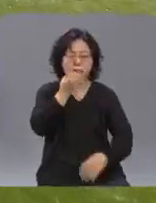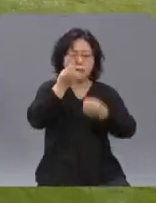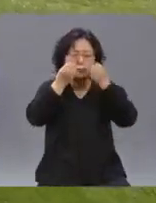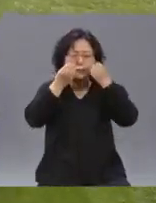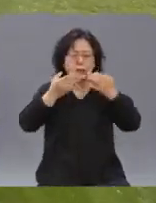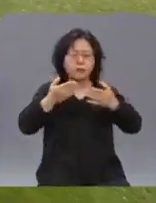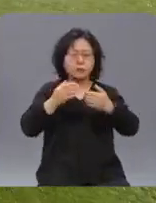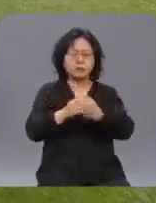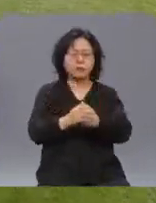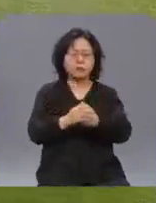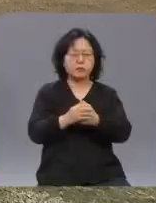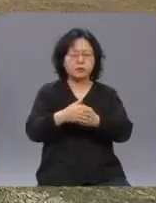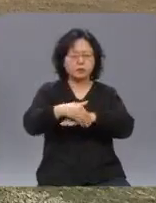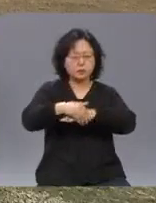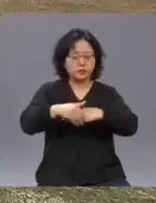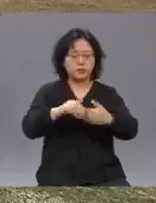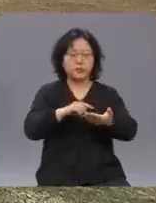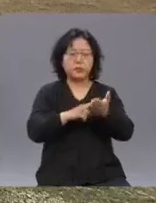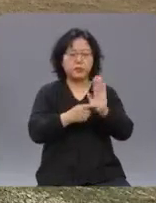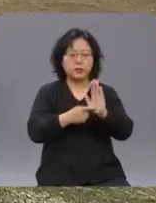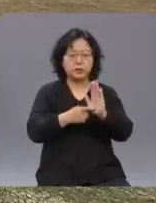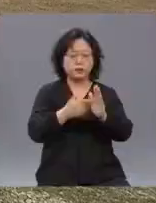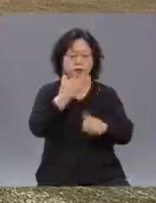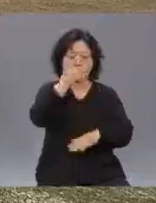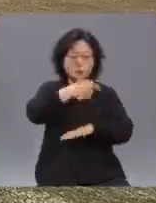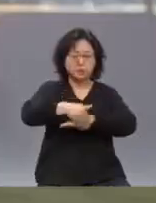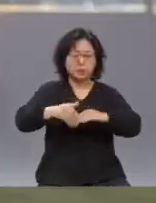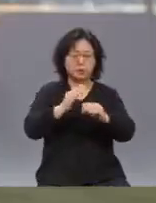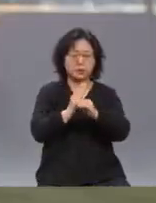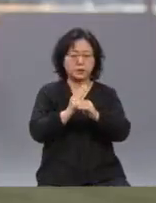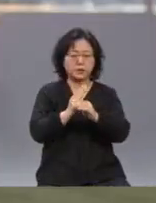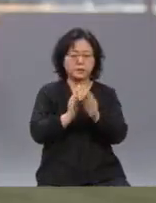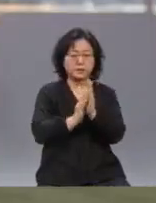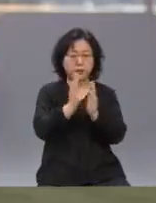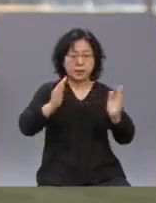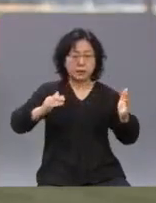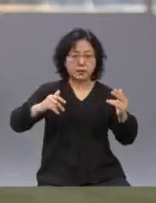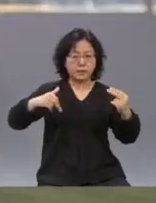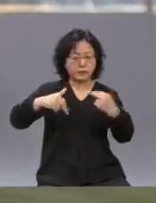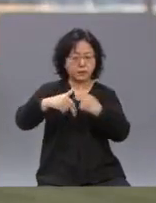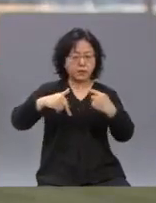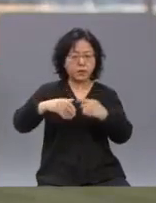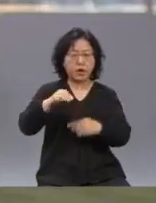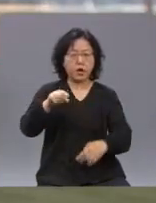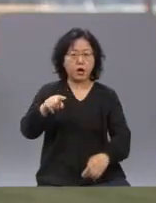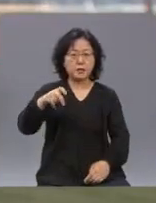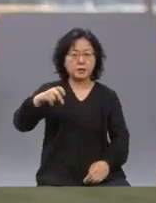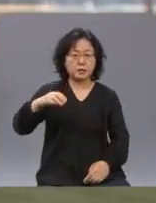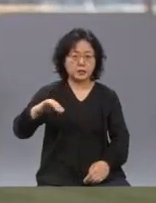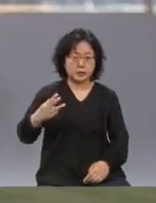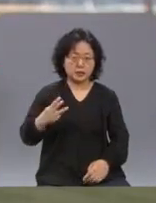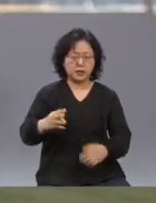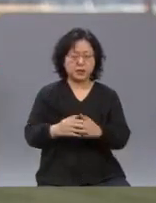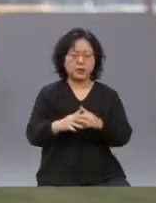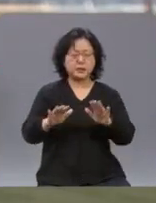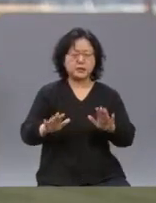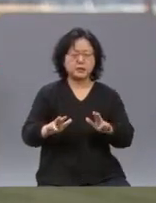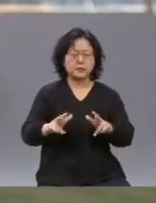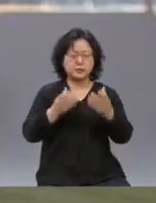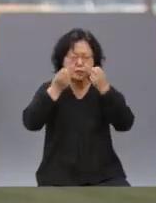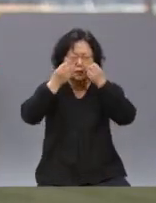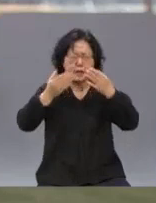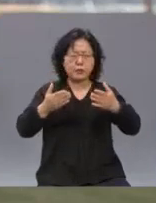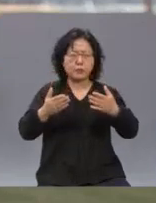새 이정표를 제시하겠다는게 순천시의 구상입니다 이런 것들이 완전히 새롭게